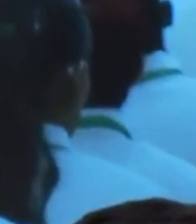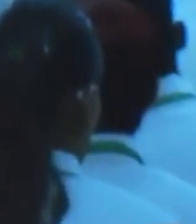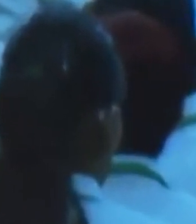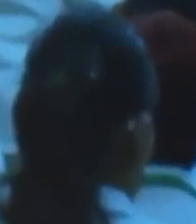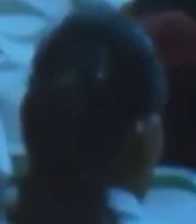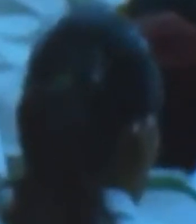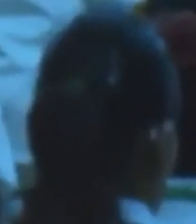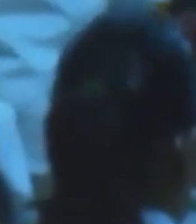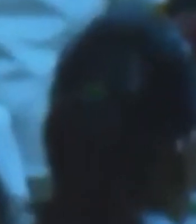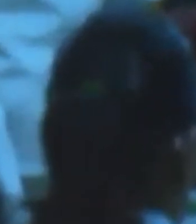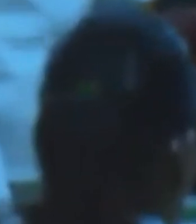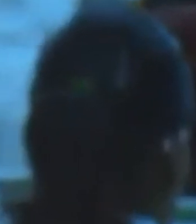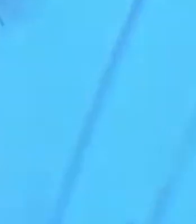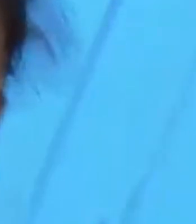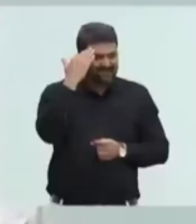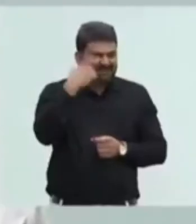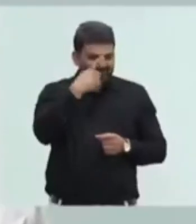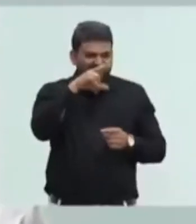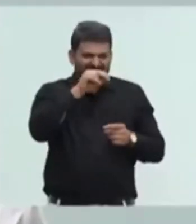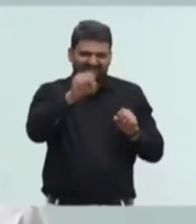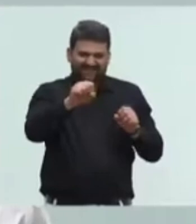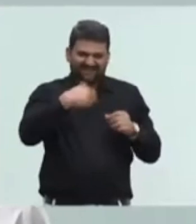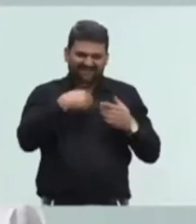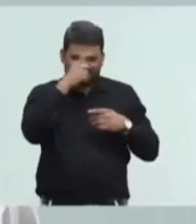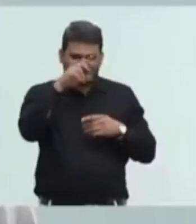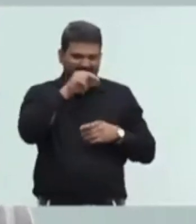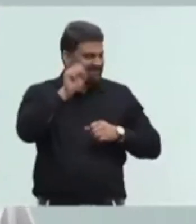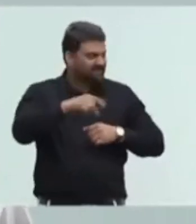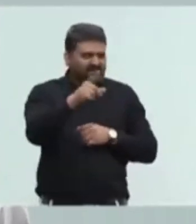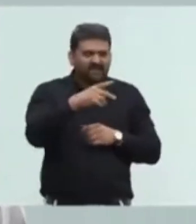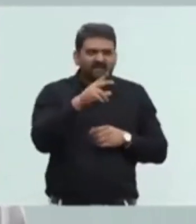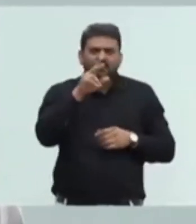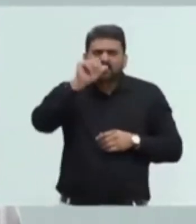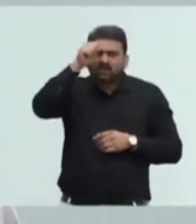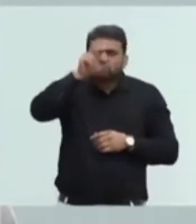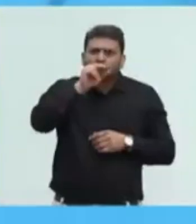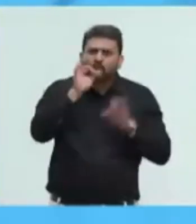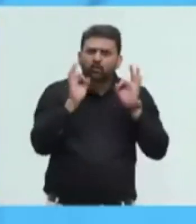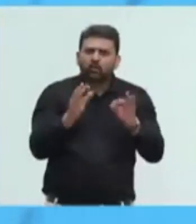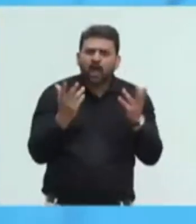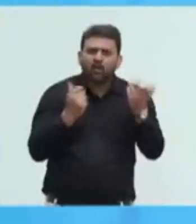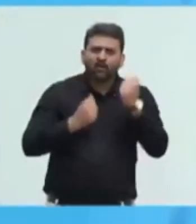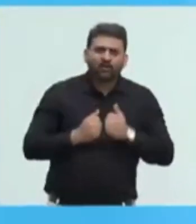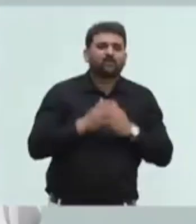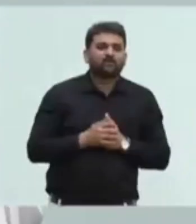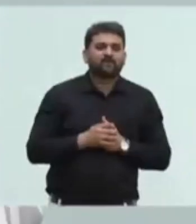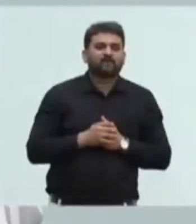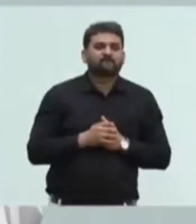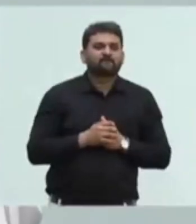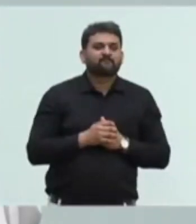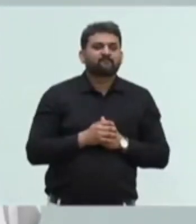मराठी बोलते हैं मेहनत कि साफ बढ़िया किसी कैसे बोलती हो